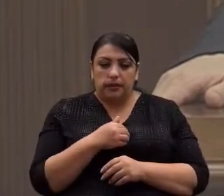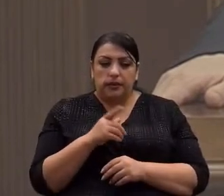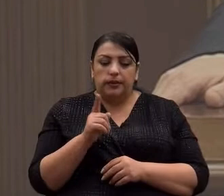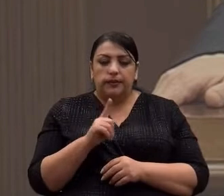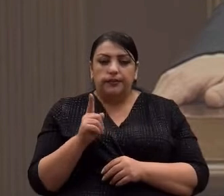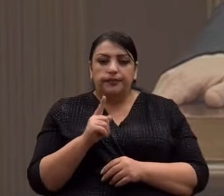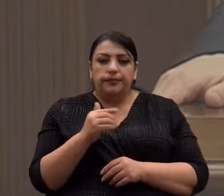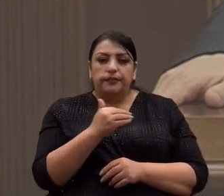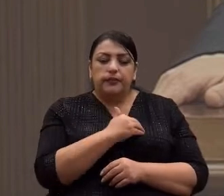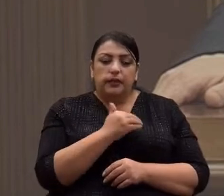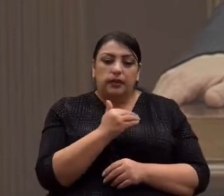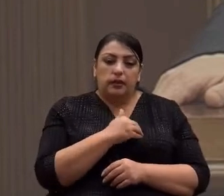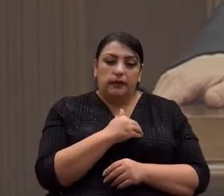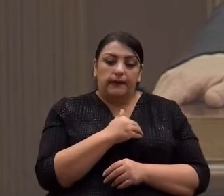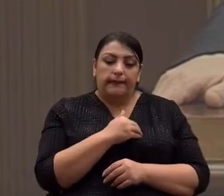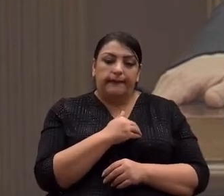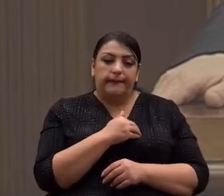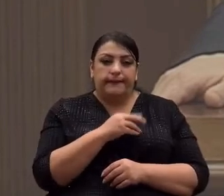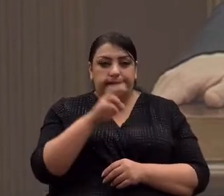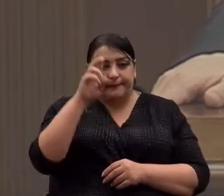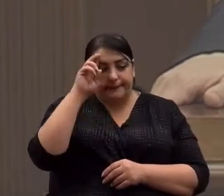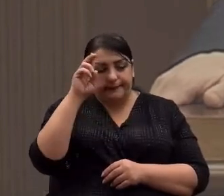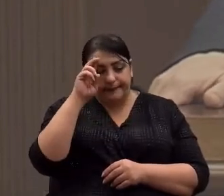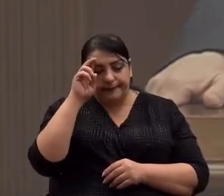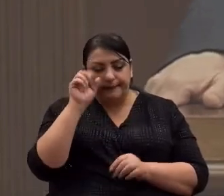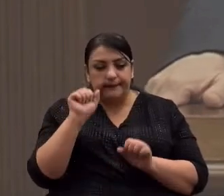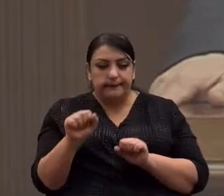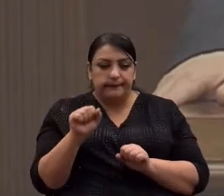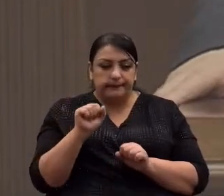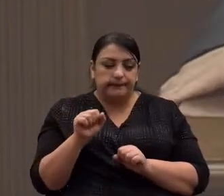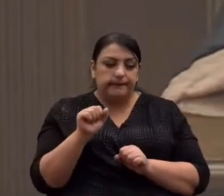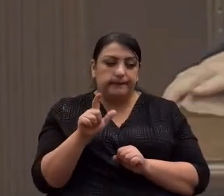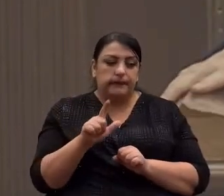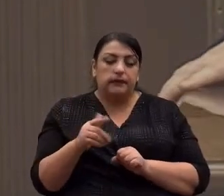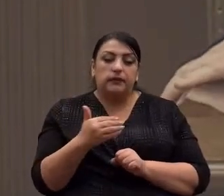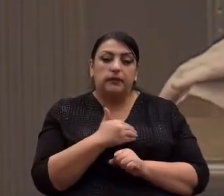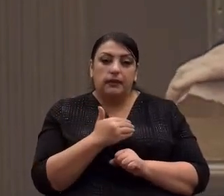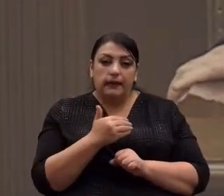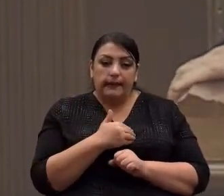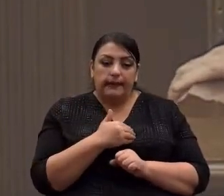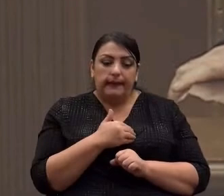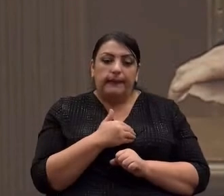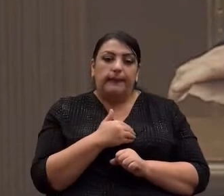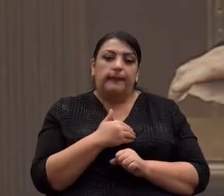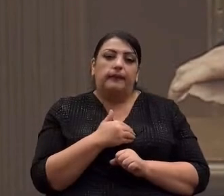ցանկալի ընդդորոշ իշխանության, գործադիր իշխանության կողմից է եղել ցանկությունը, նաև պարլամենտից,